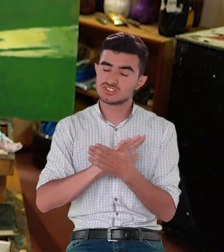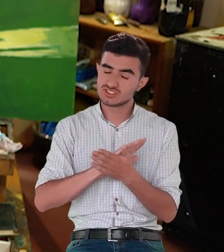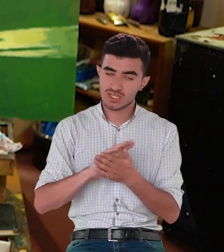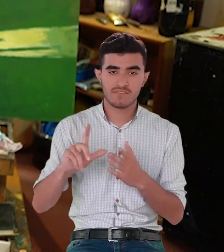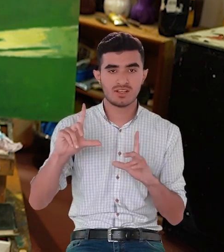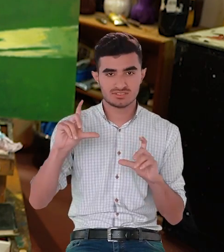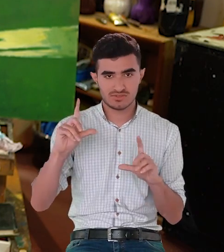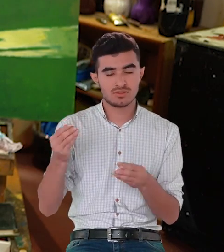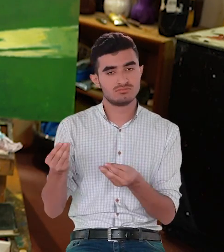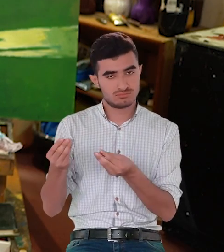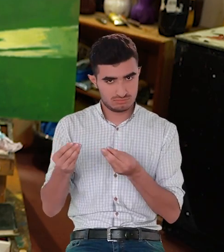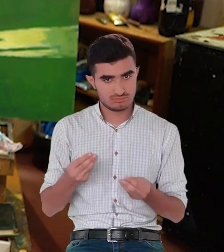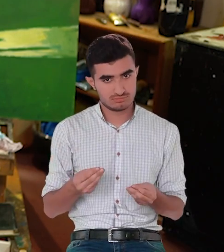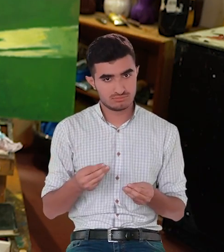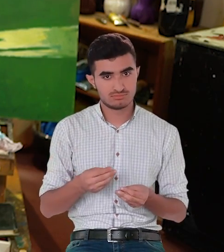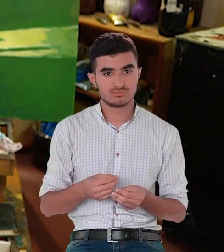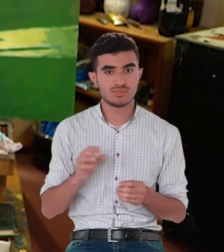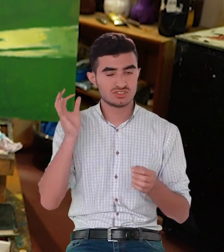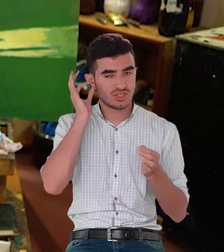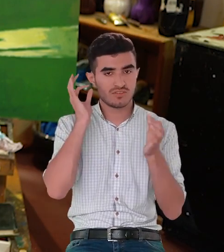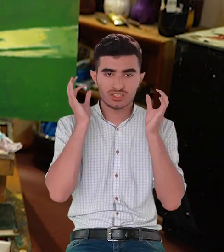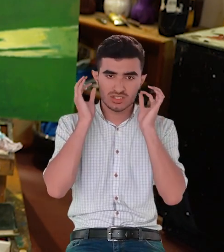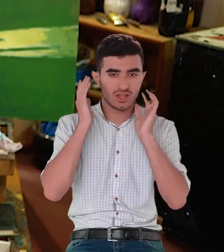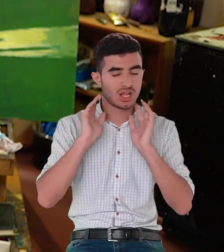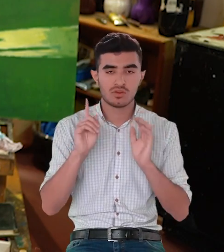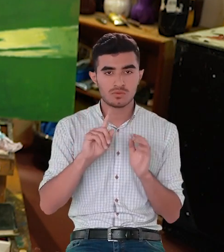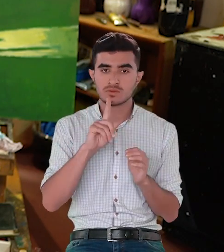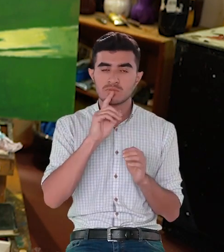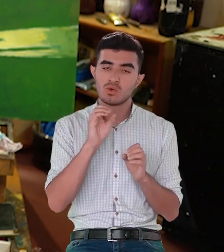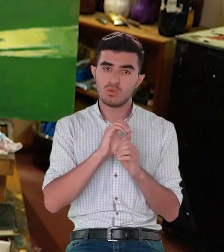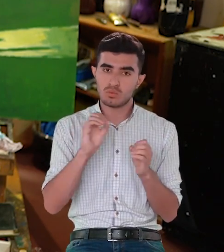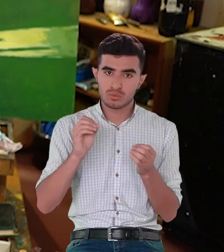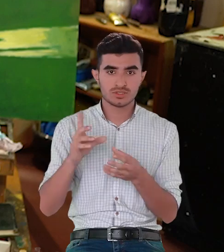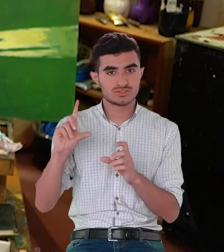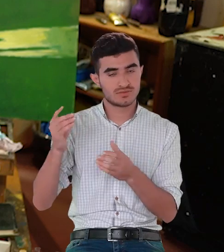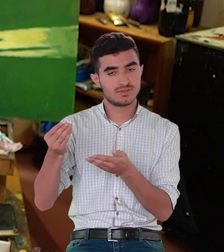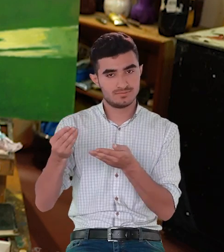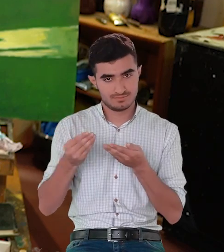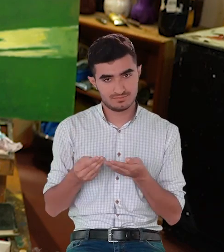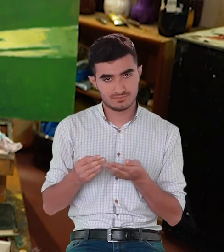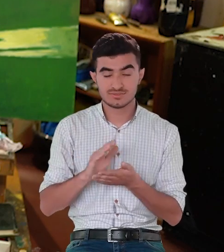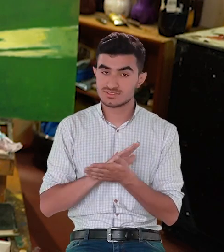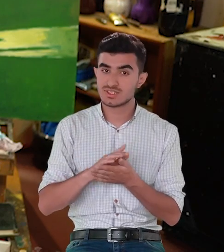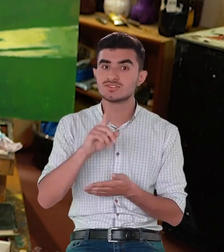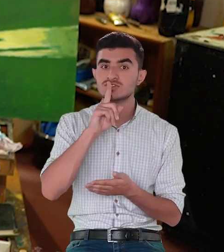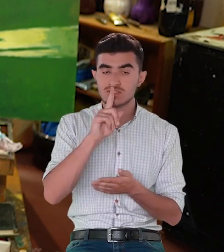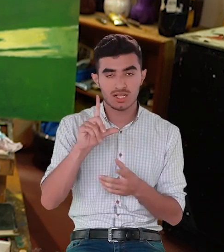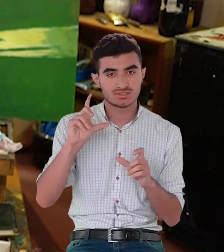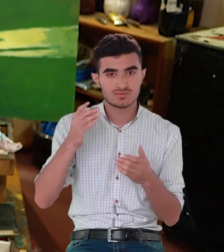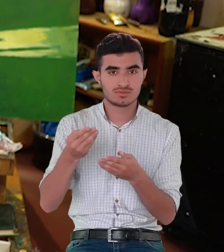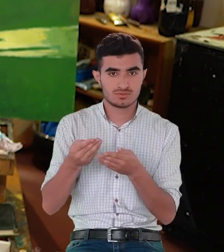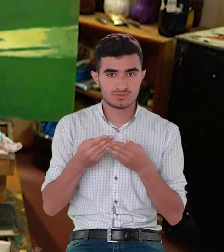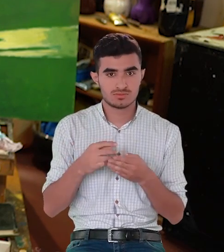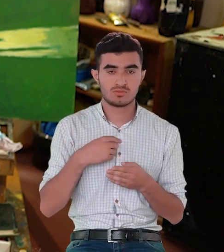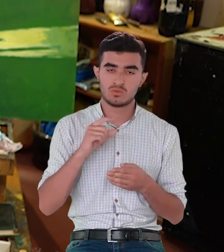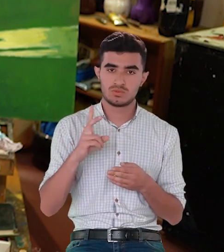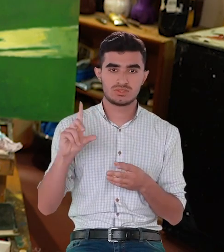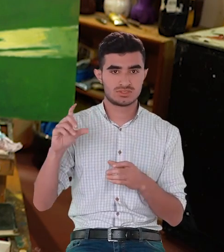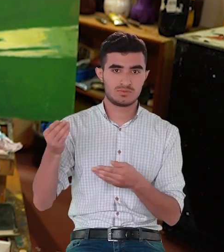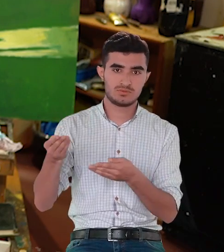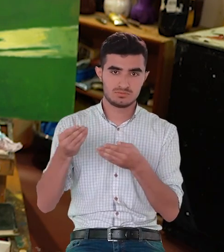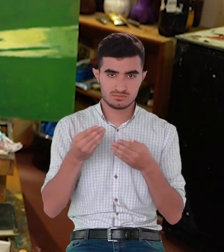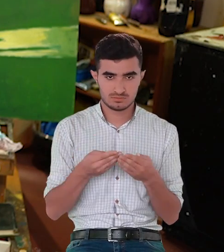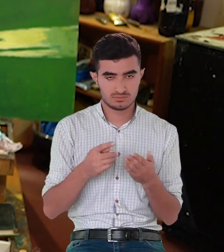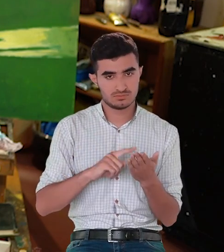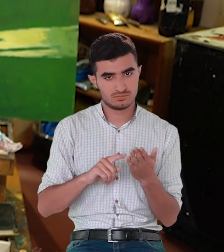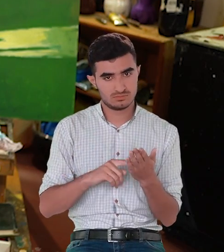کہ ریٹچ نہ ہوئی ہے. ریٹچنگ کر کے گول ہو جاتا تھا، ساری جڑیاں وغیرہ صاف کر دے. میں نے کہا جو اصلی چیرہ جو ہے